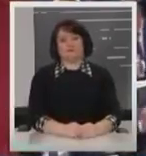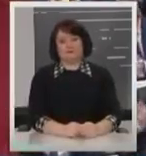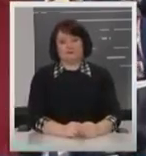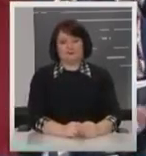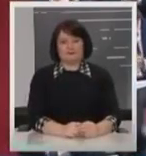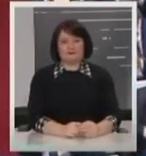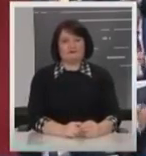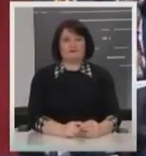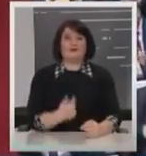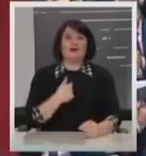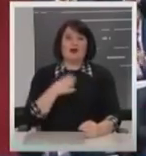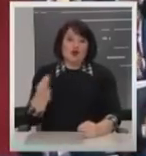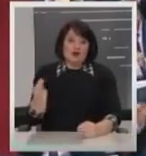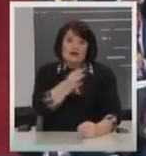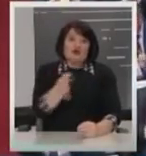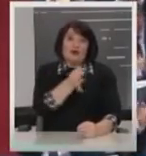Εγώ σας λέω τι σας λένε.